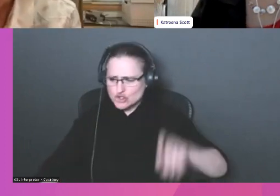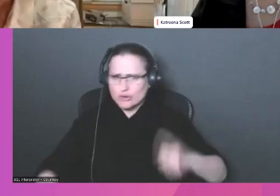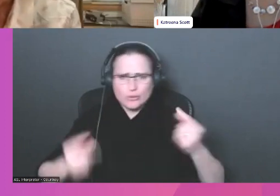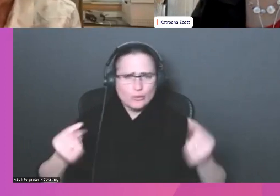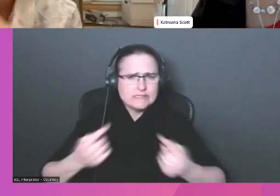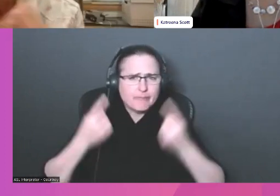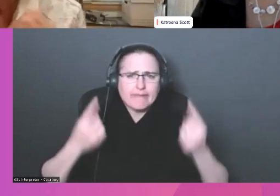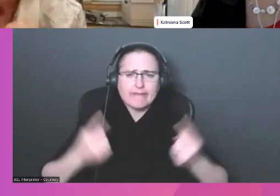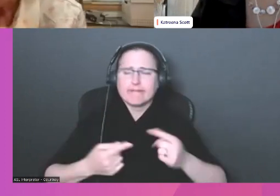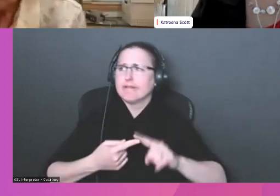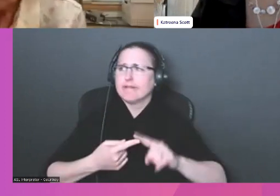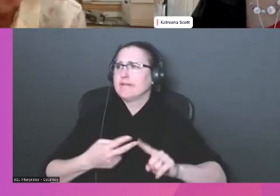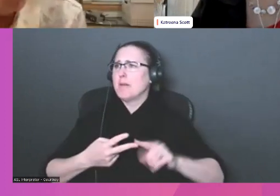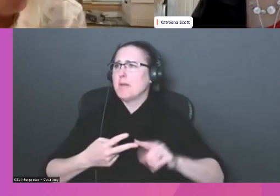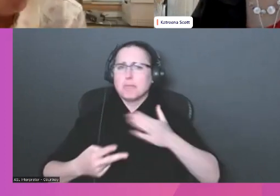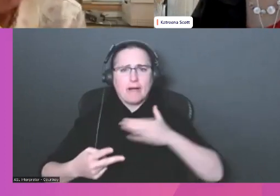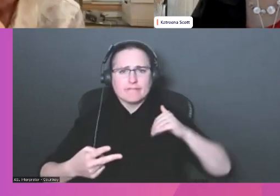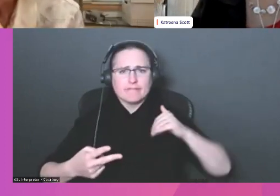C'est